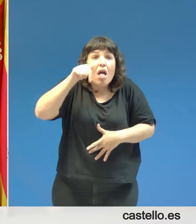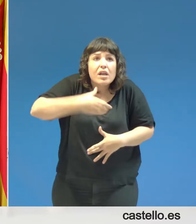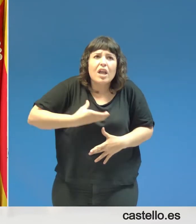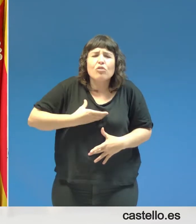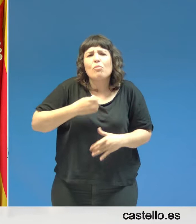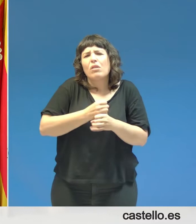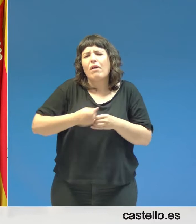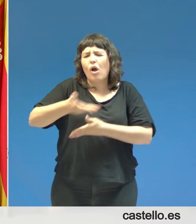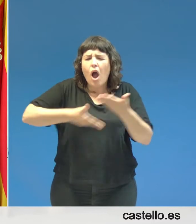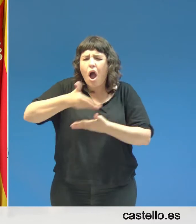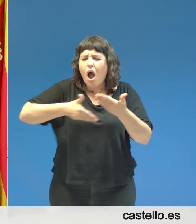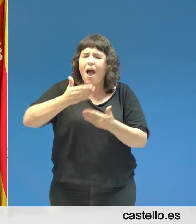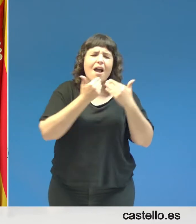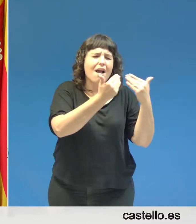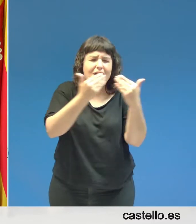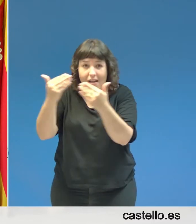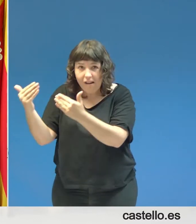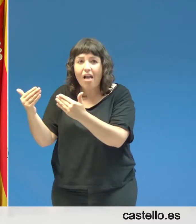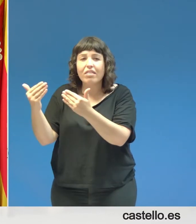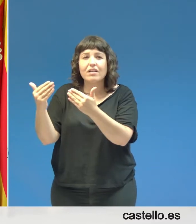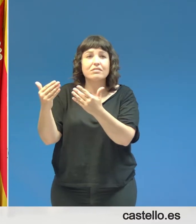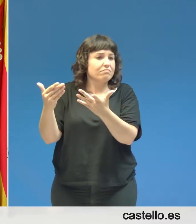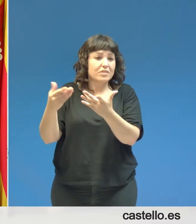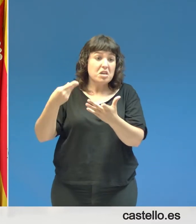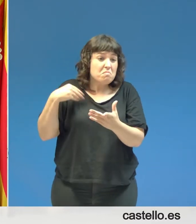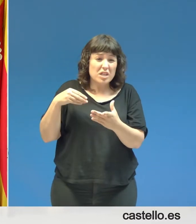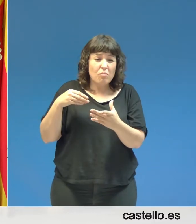conjuntament, de la mateixa manera que estic molt agraït amb totes les